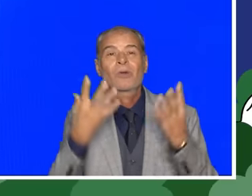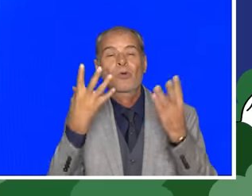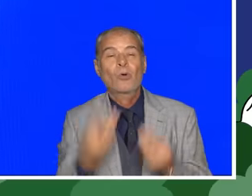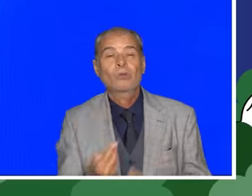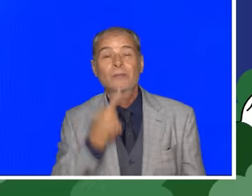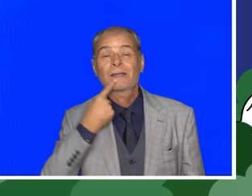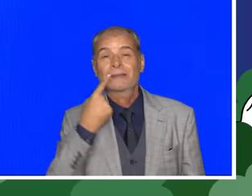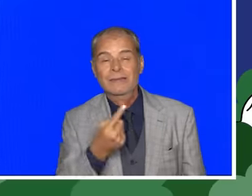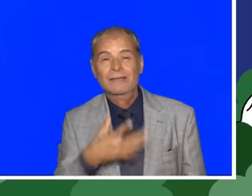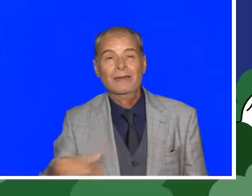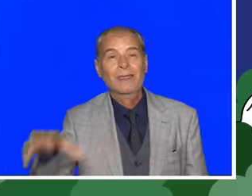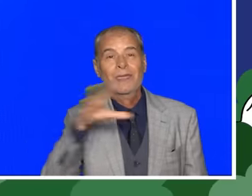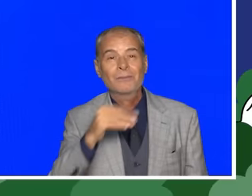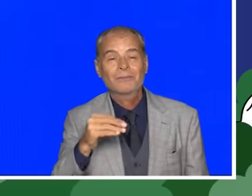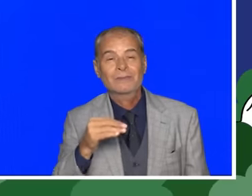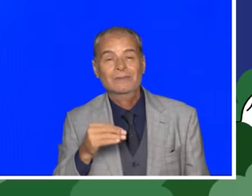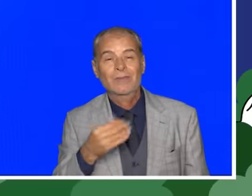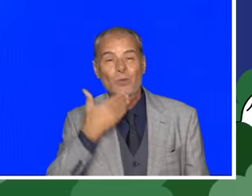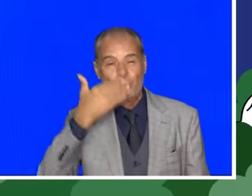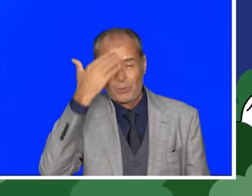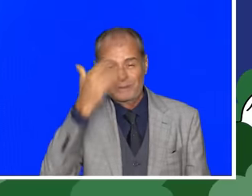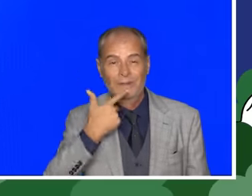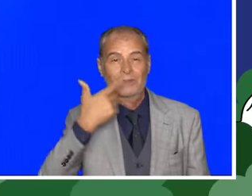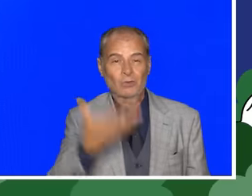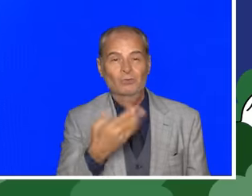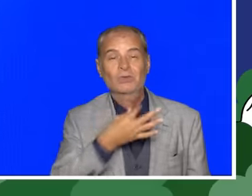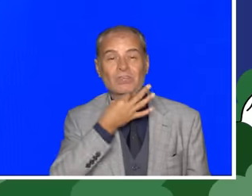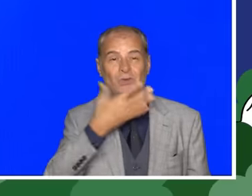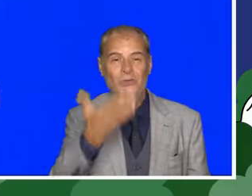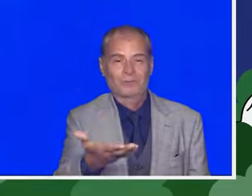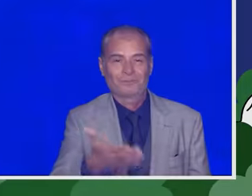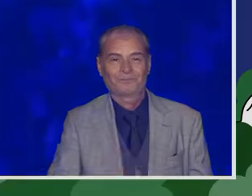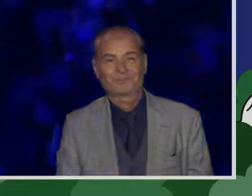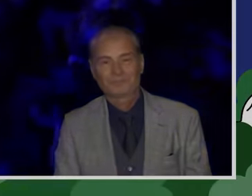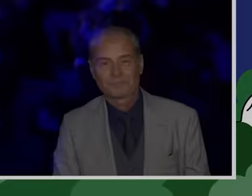dileğiyle sizlere hürmetlerimi sunuyorum Çok teşekkür ederim